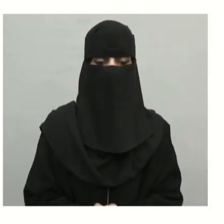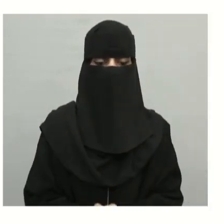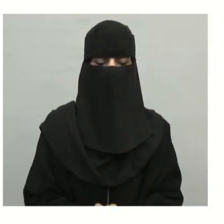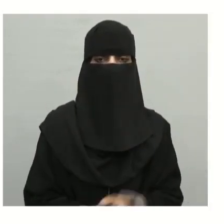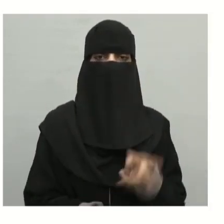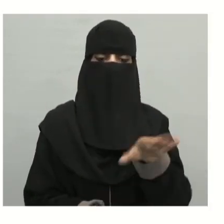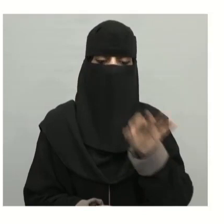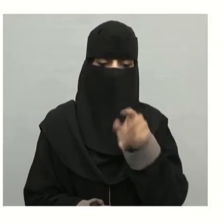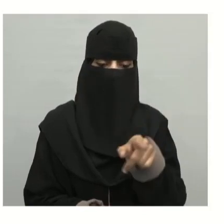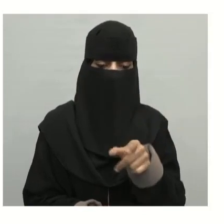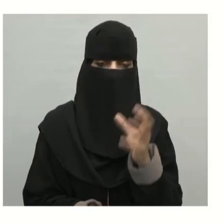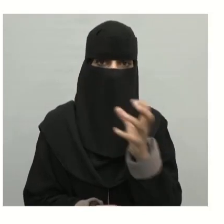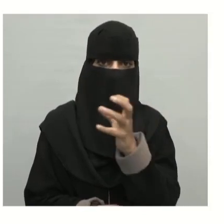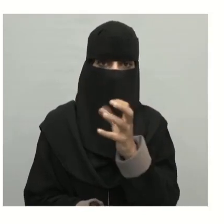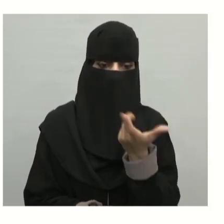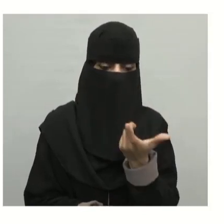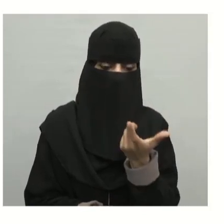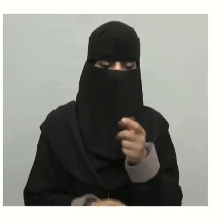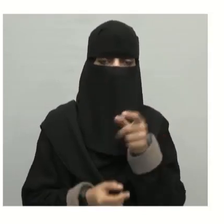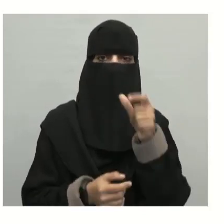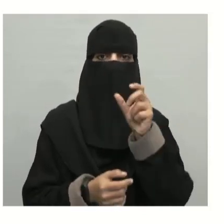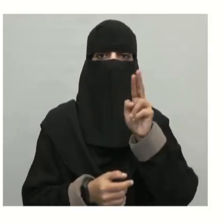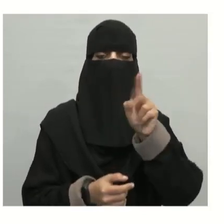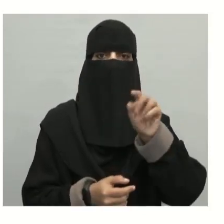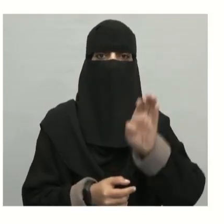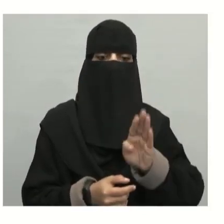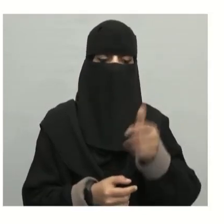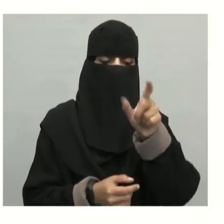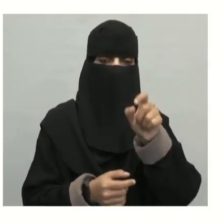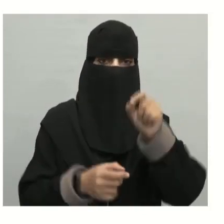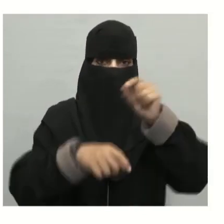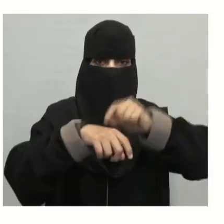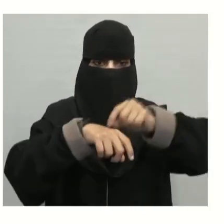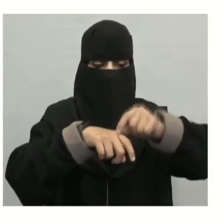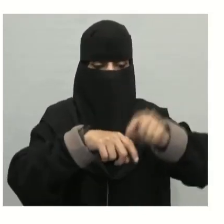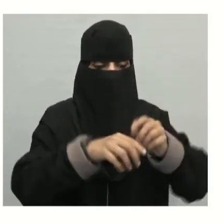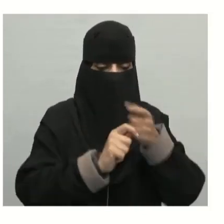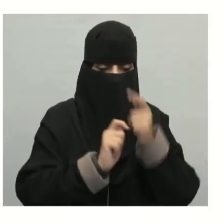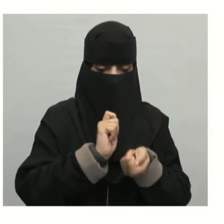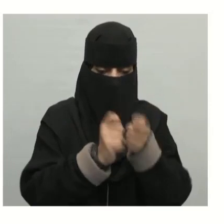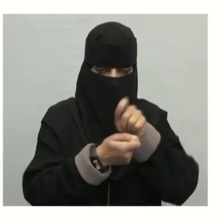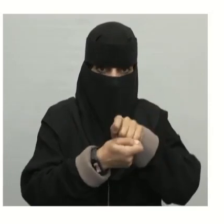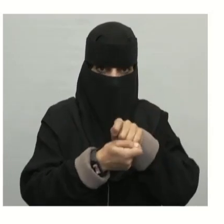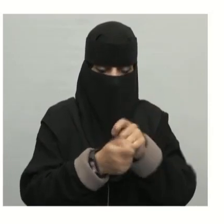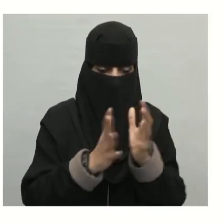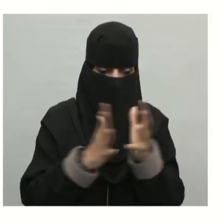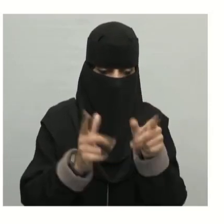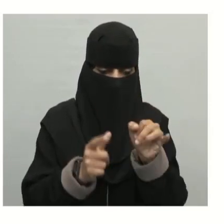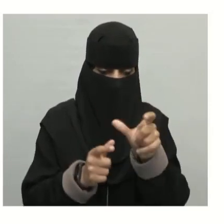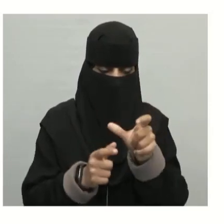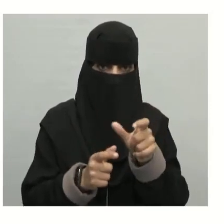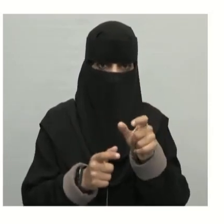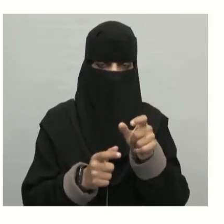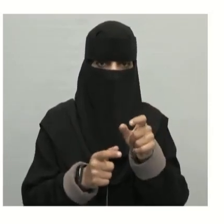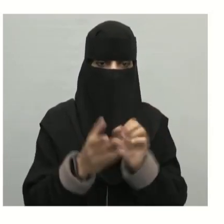ايضا هناك الصخور او الصخر البركاني المليء بالثقوب ويتكون عندما تحويل لعبه كميات كبيره من